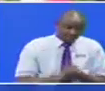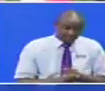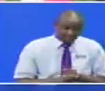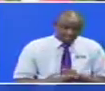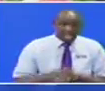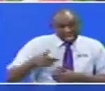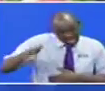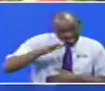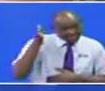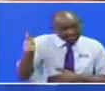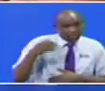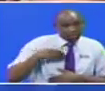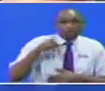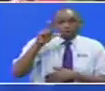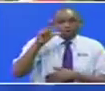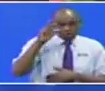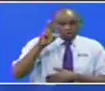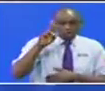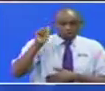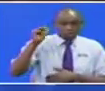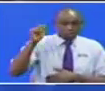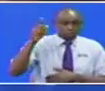pale naitwa Rumuruti. Pokot